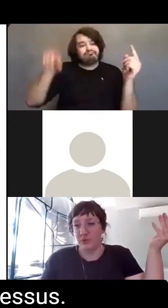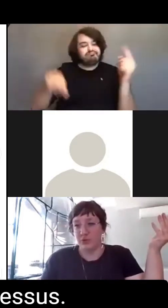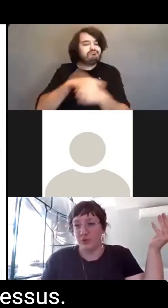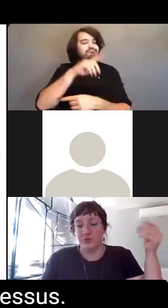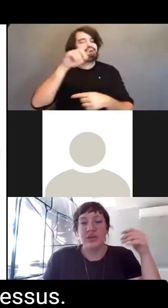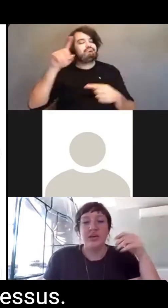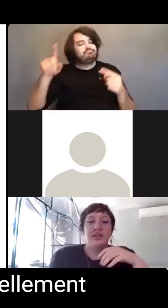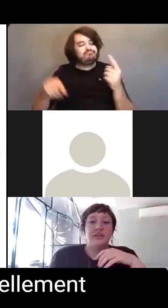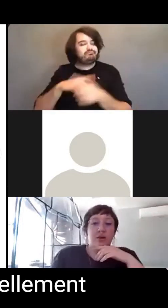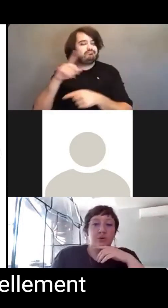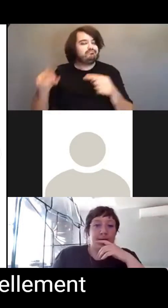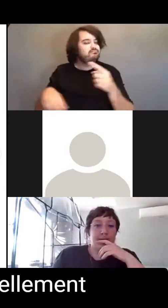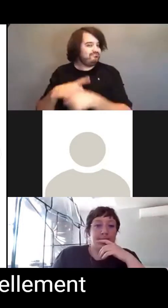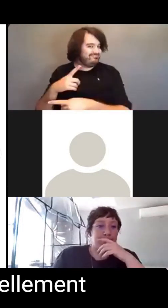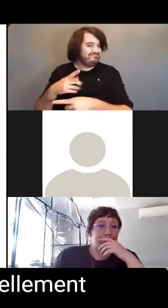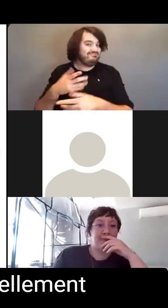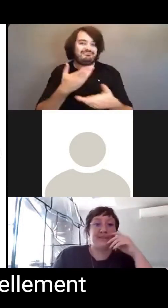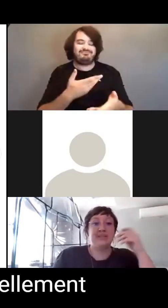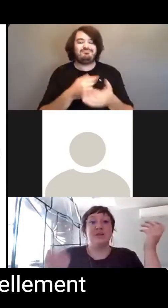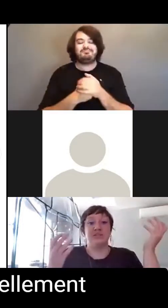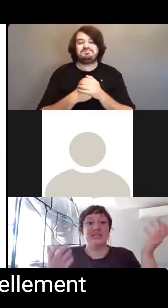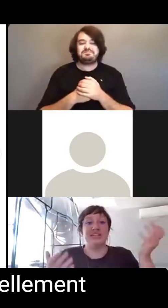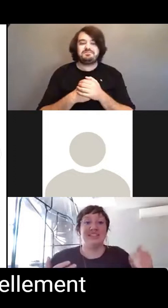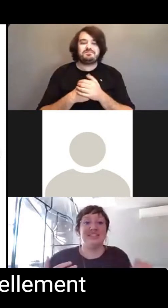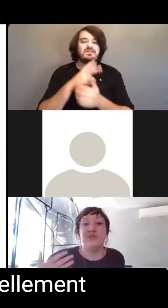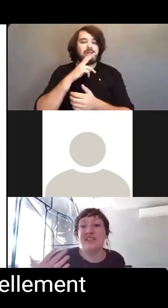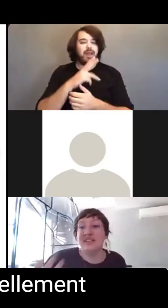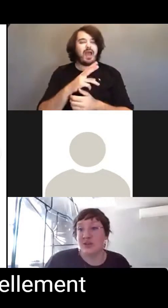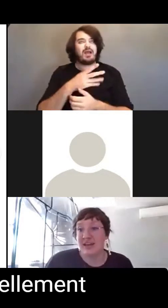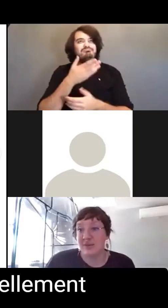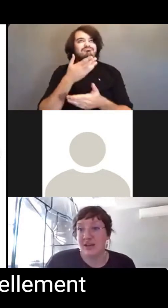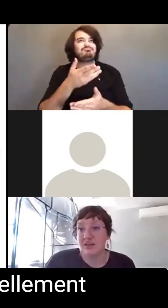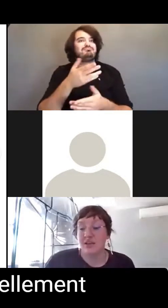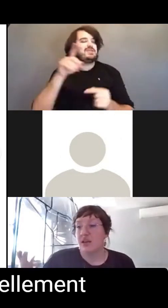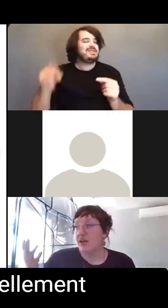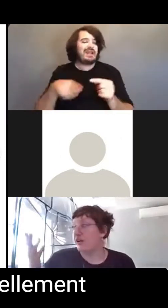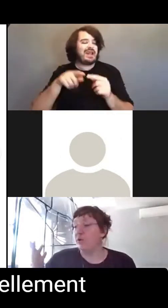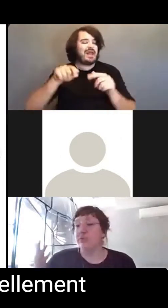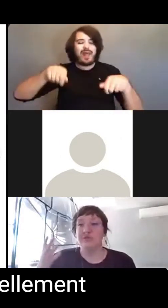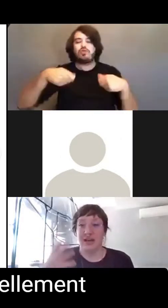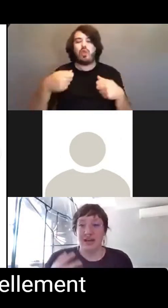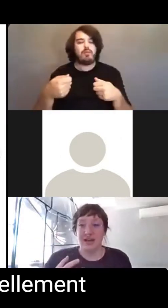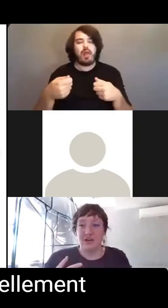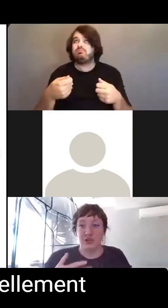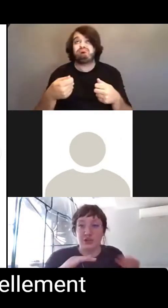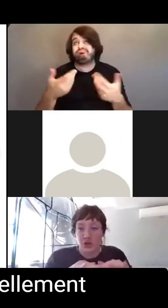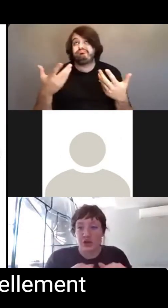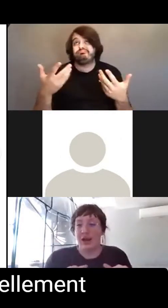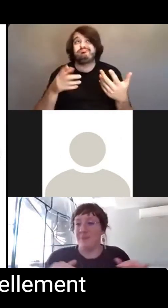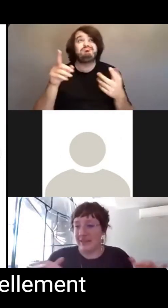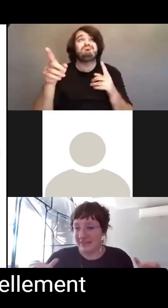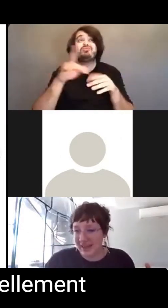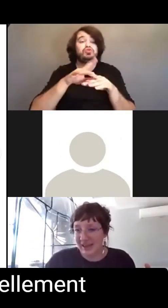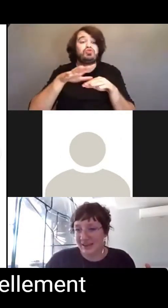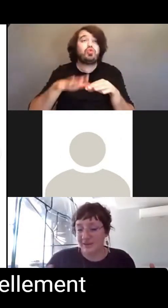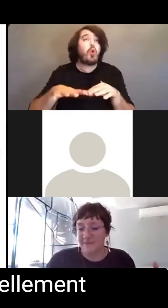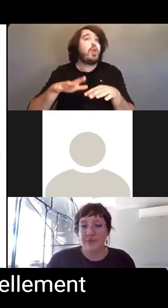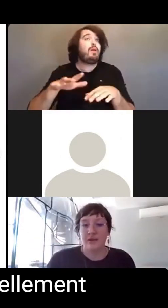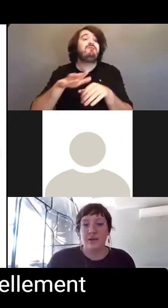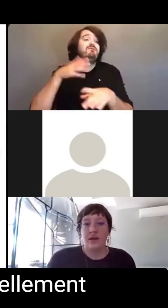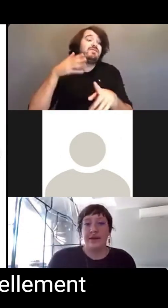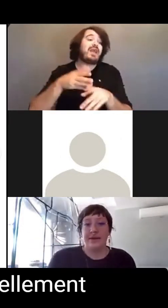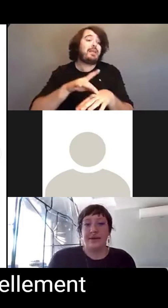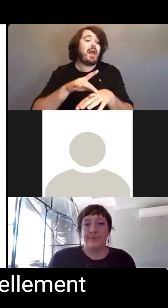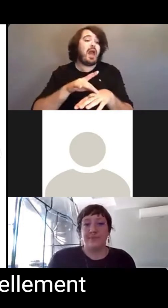vivantes au-dessus. Donc, ça, c'est un cycle qui se fait naturellement dans le sol en pleine terre,